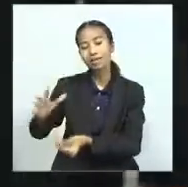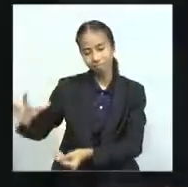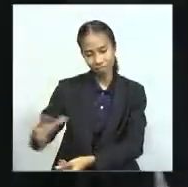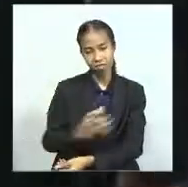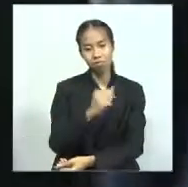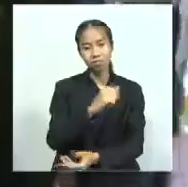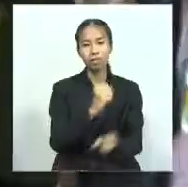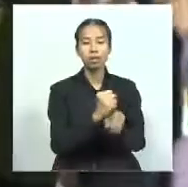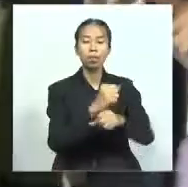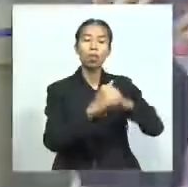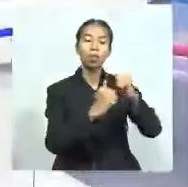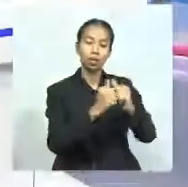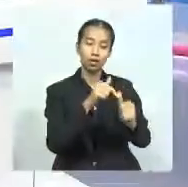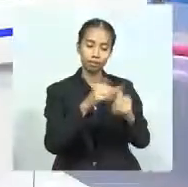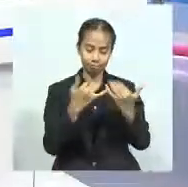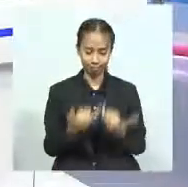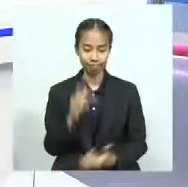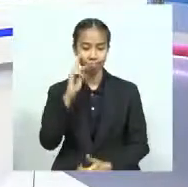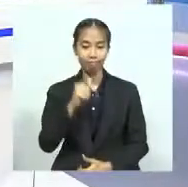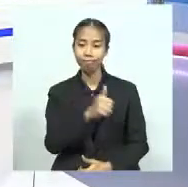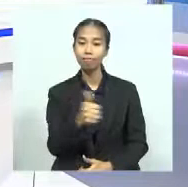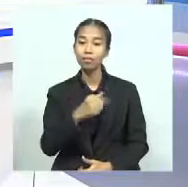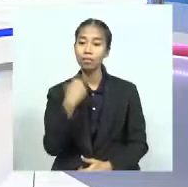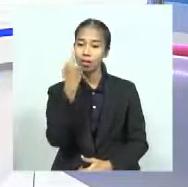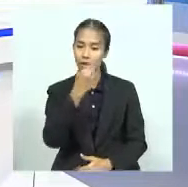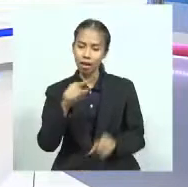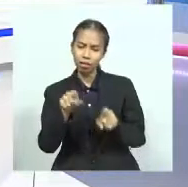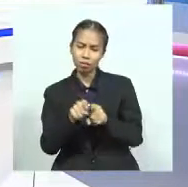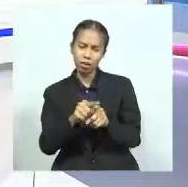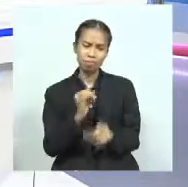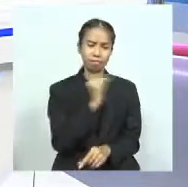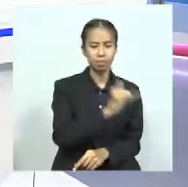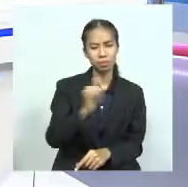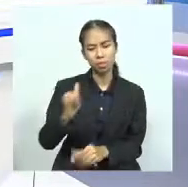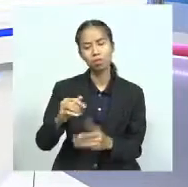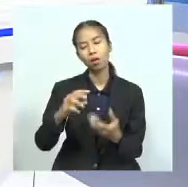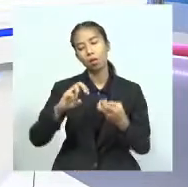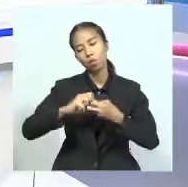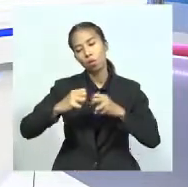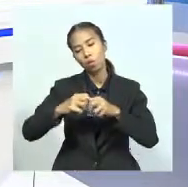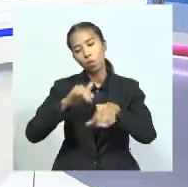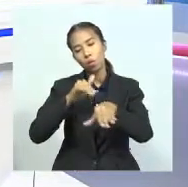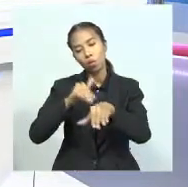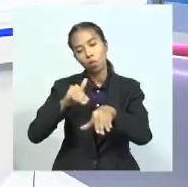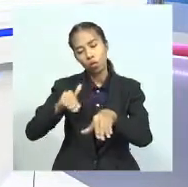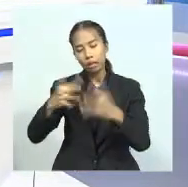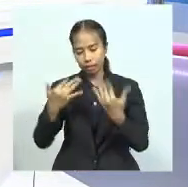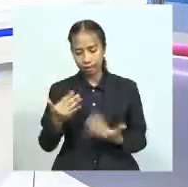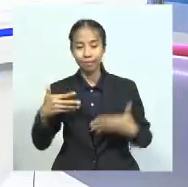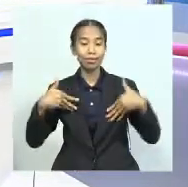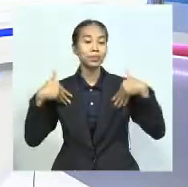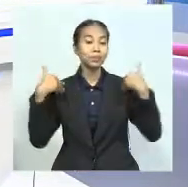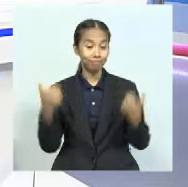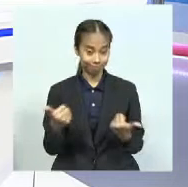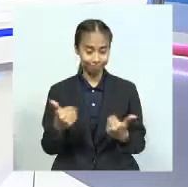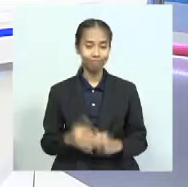ค่ะ ก็เป็นข่าวดีของประชาชนที่ต้องเดินทางอยู่บริเวณนั้นนะคะเคยเจอปัญหารถติดเดี๋ยวในช่วงนี้ก็จะสะดวกสบายม